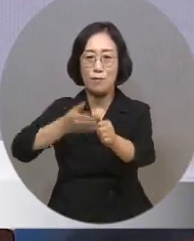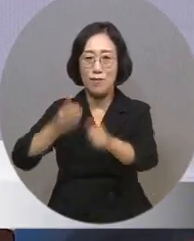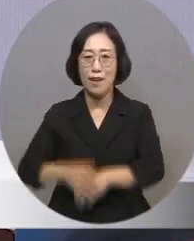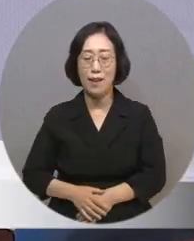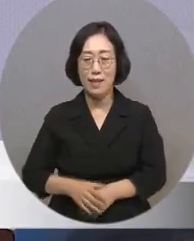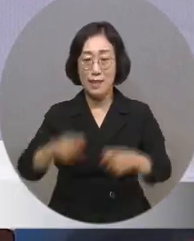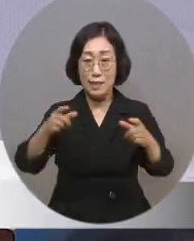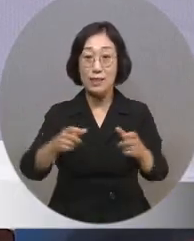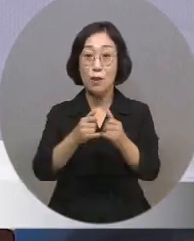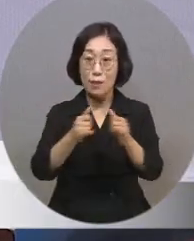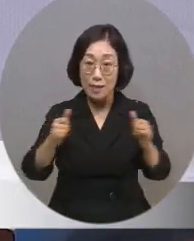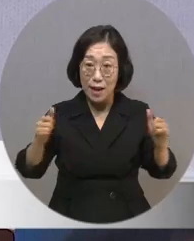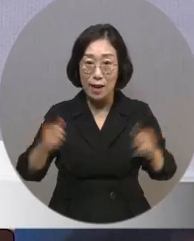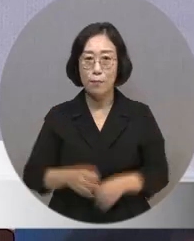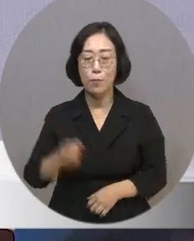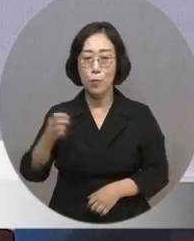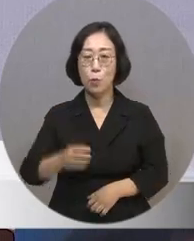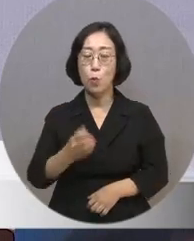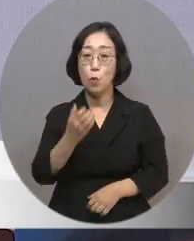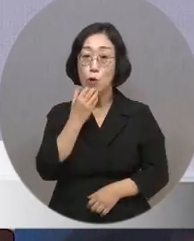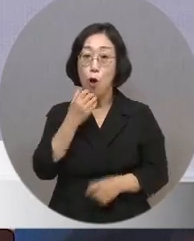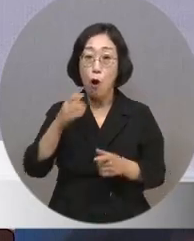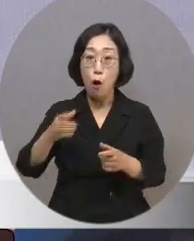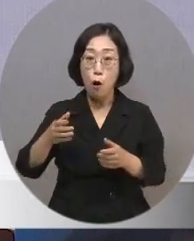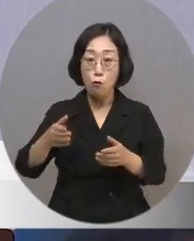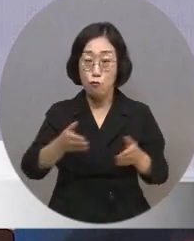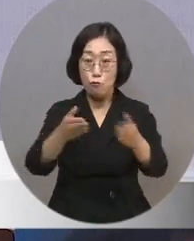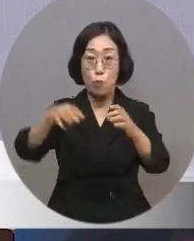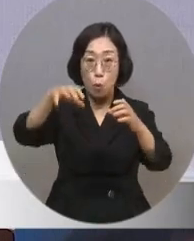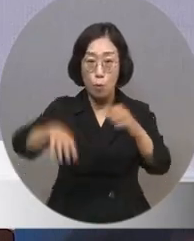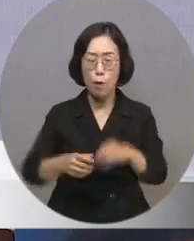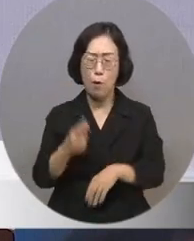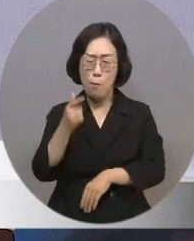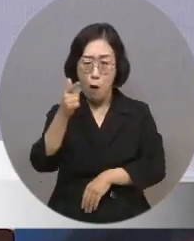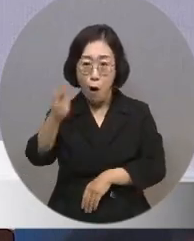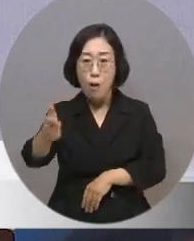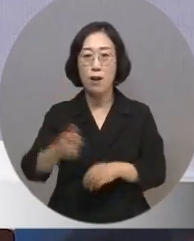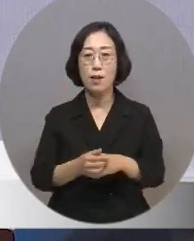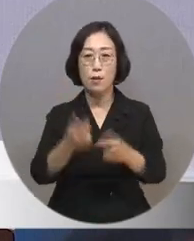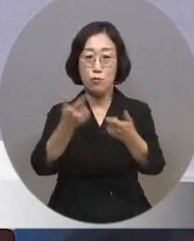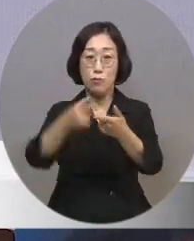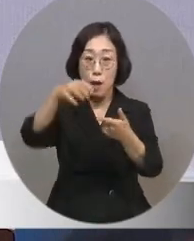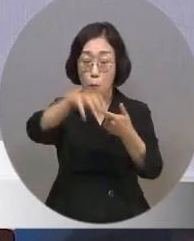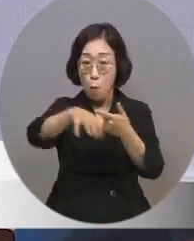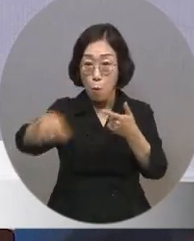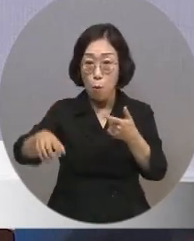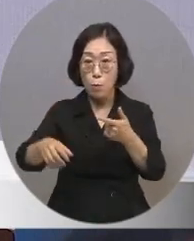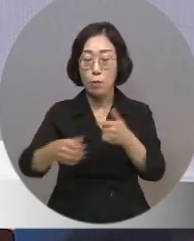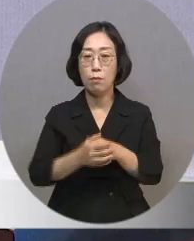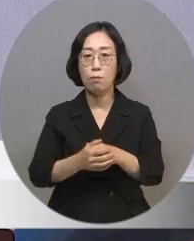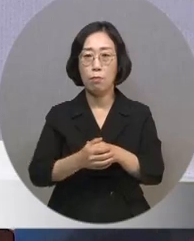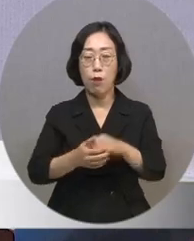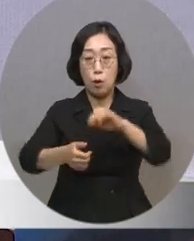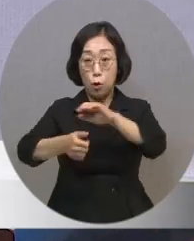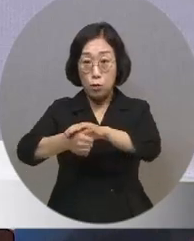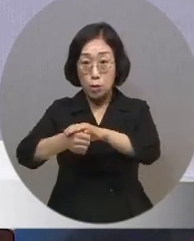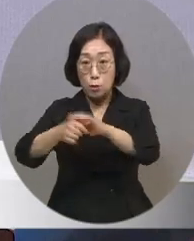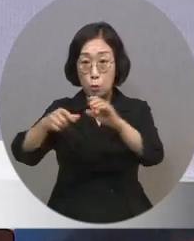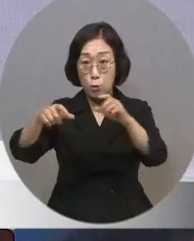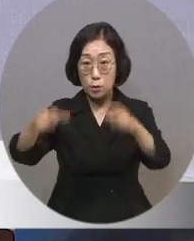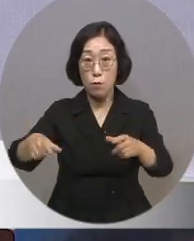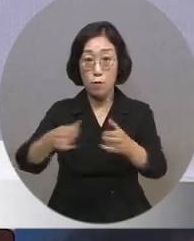주민들 때는 물론이고 수도권 주민들과 또 저 멀리 부산을 중심으로 한 영남권 주민들이 그런